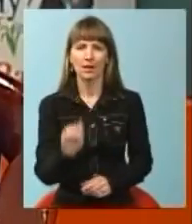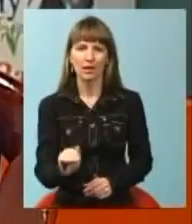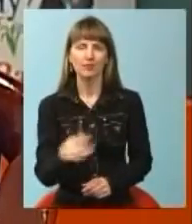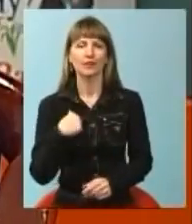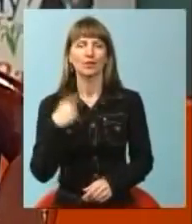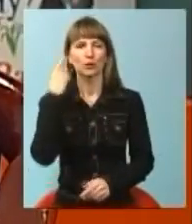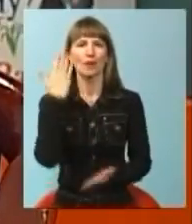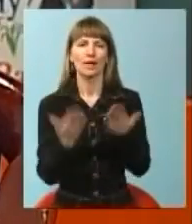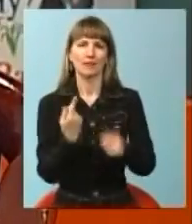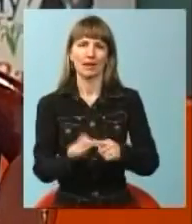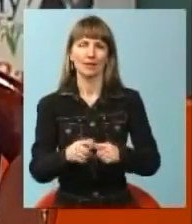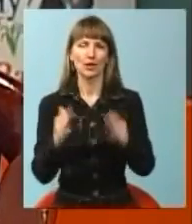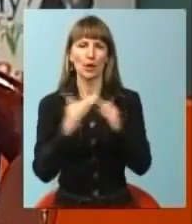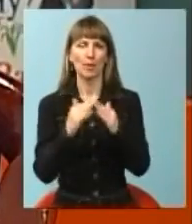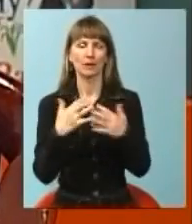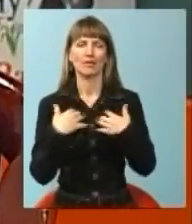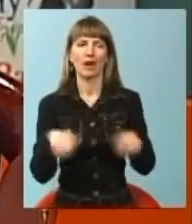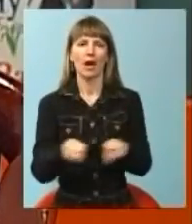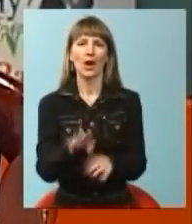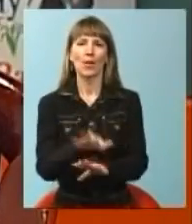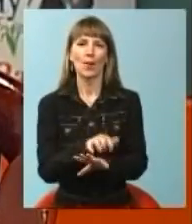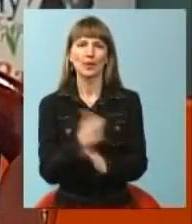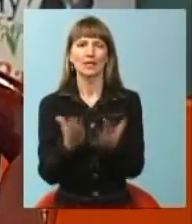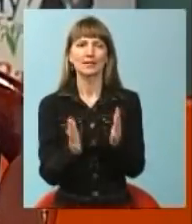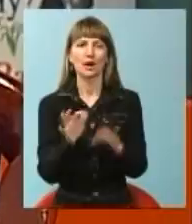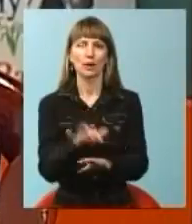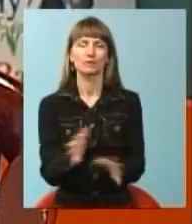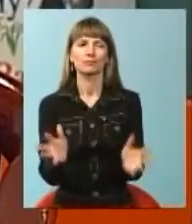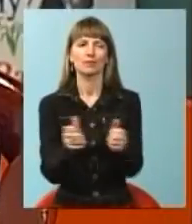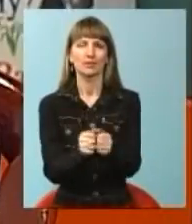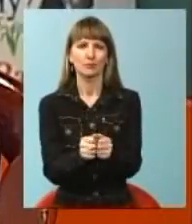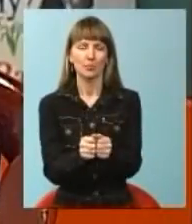якщо це домашня тварина, так як котик. Якщо то котика піймаєш,